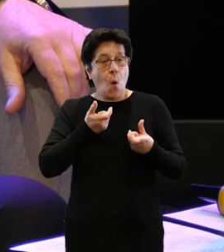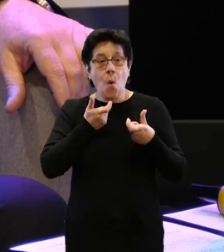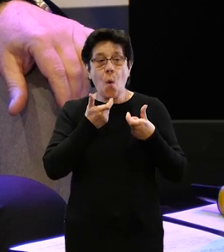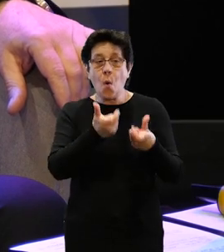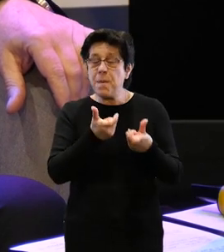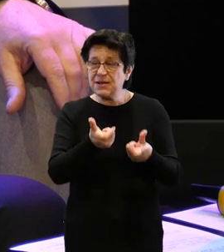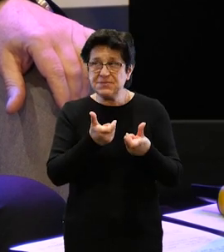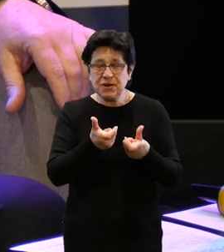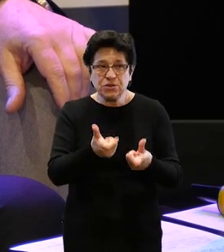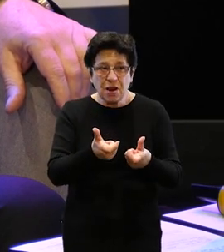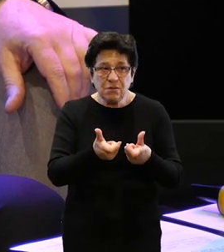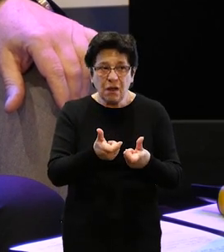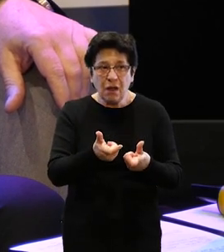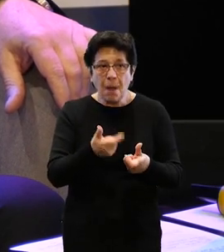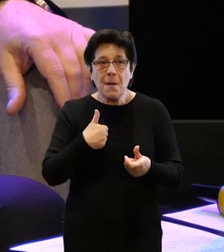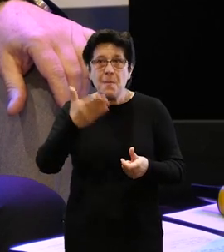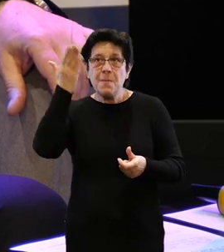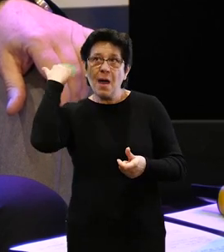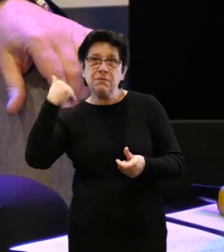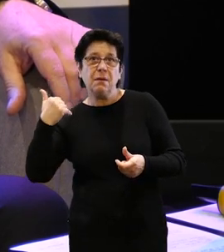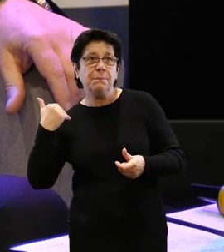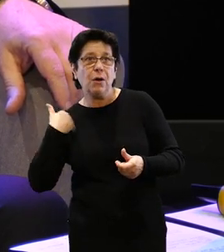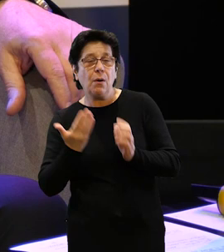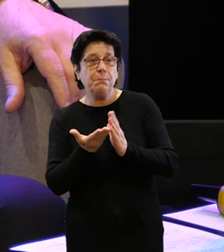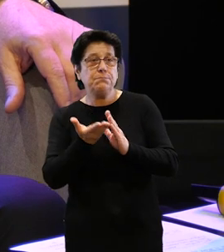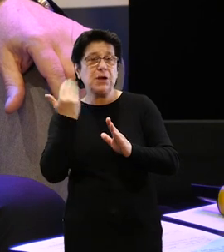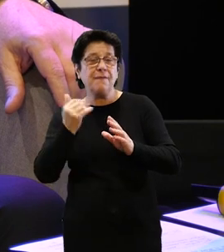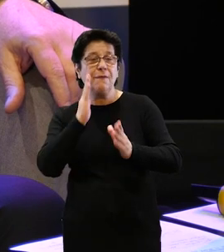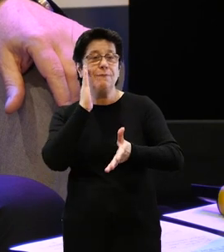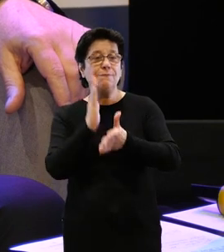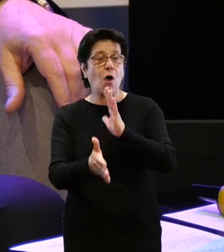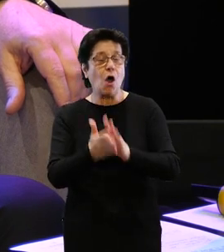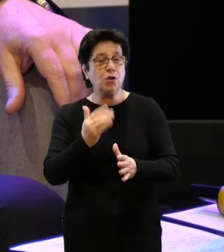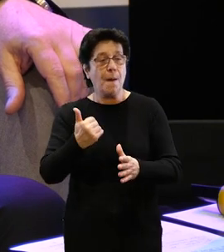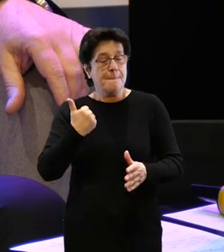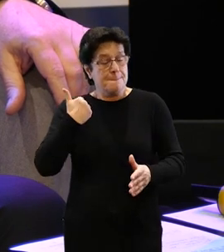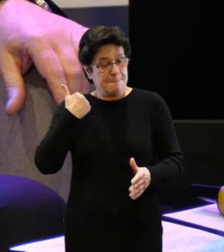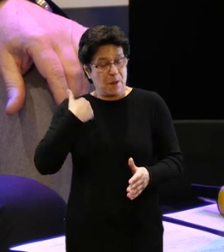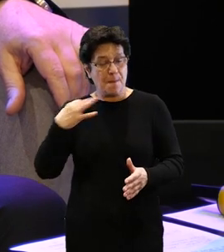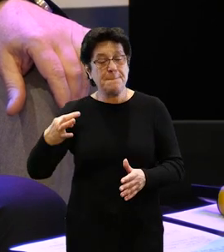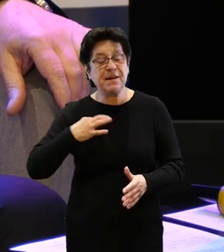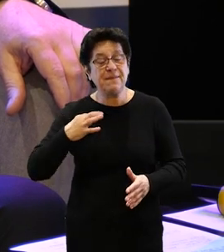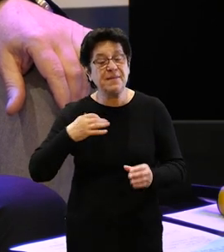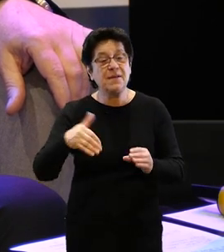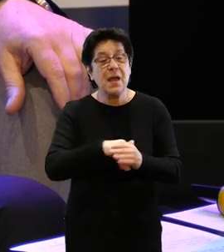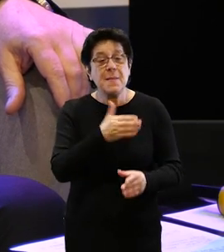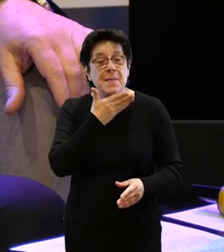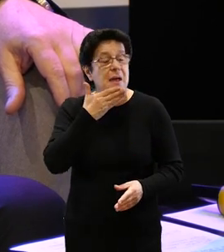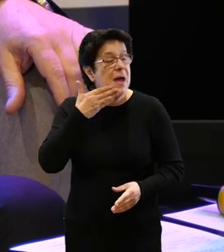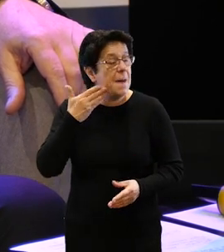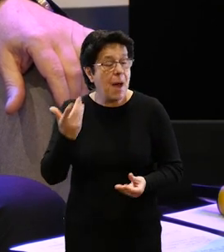przedwojenny właściciel firmy z której został że tak powiem wyrzucony nie miał pieczenia i w